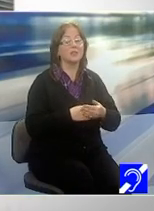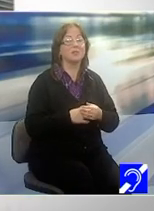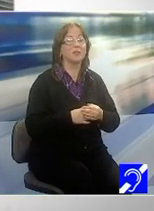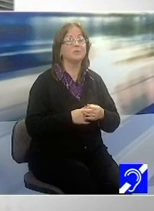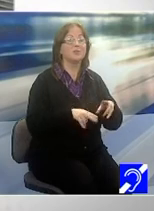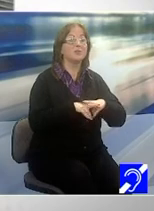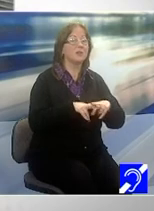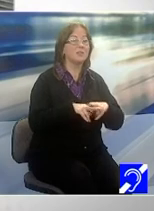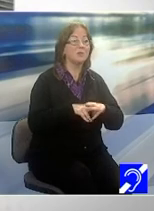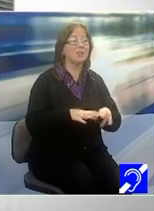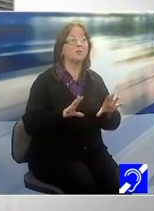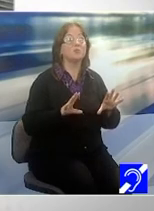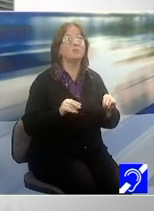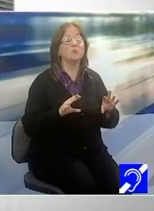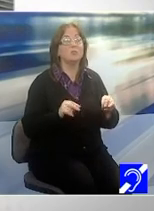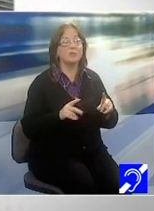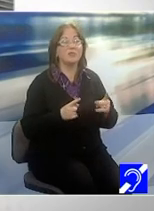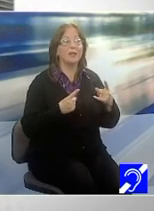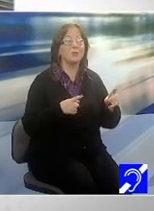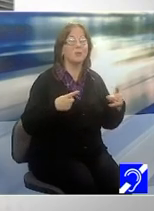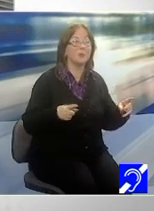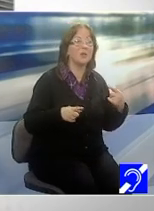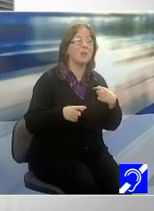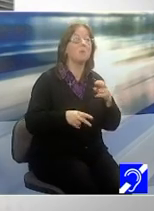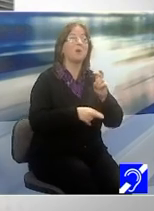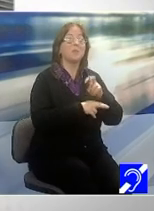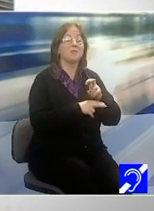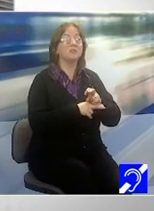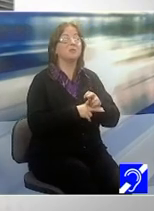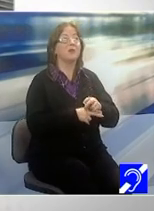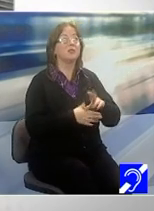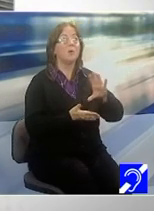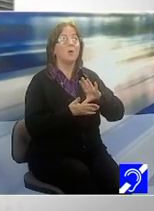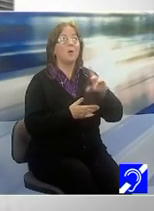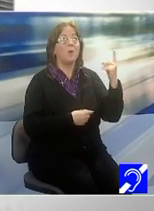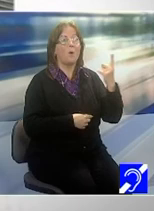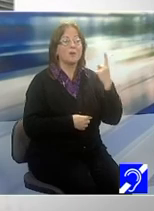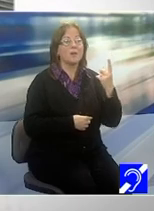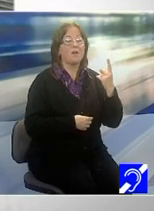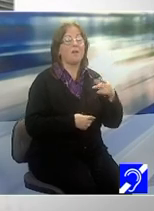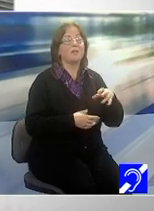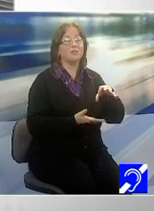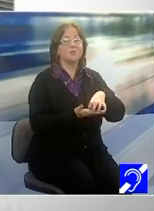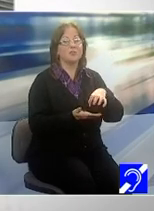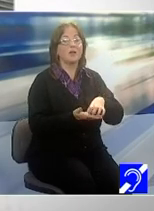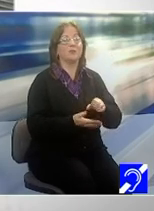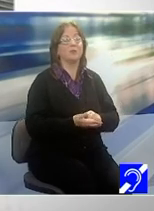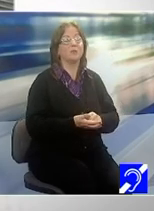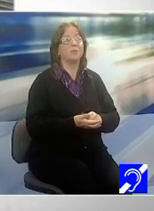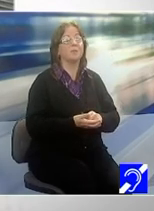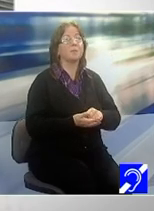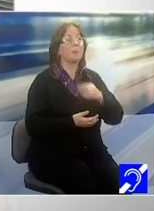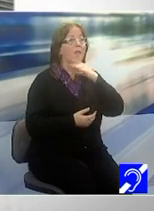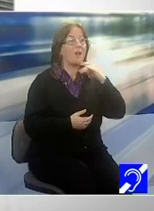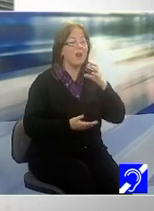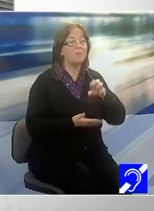am ieșit din operă. Am venit în centru, am venit la Alba Iulia, la Sibiu, unde am mai fost. Vă